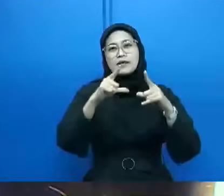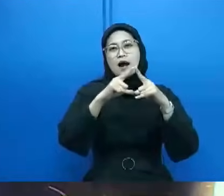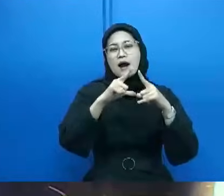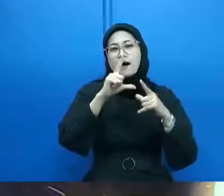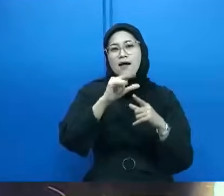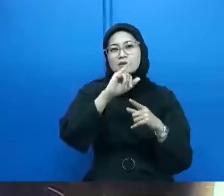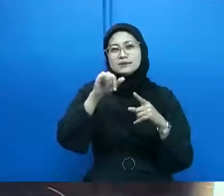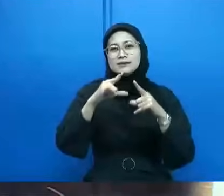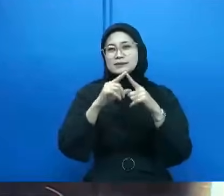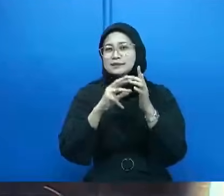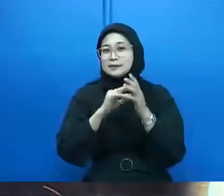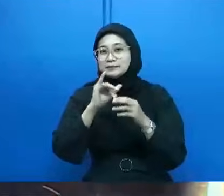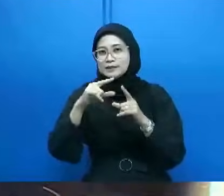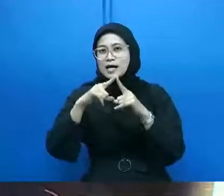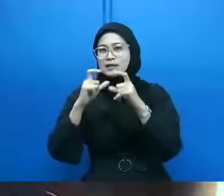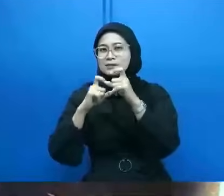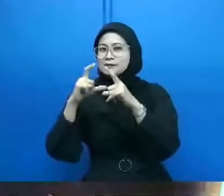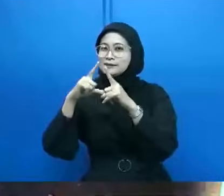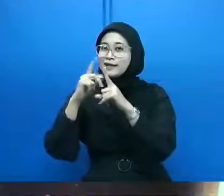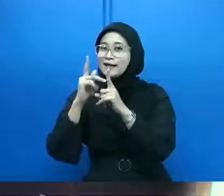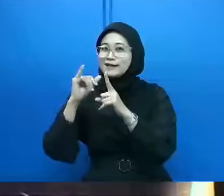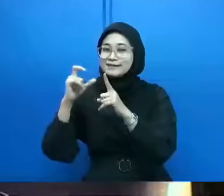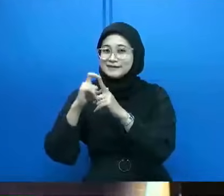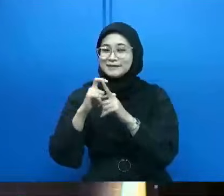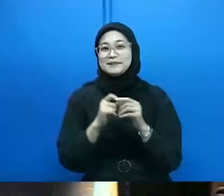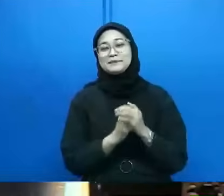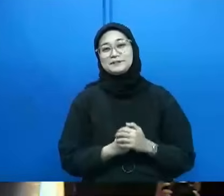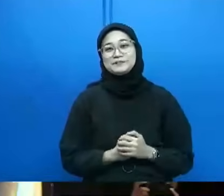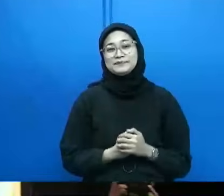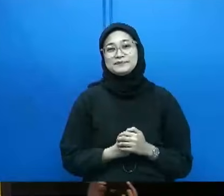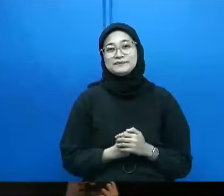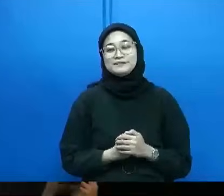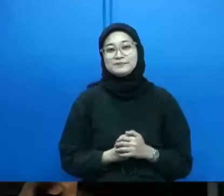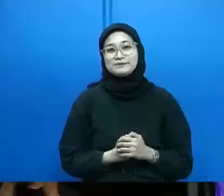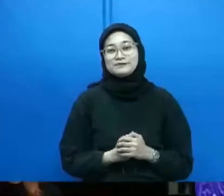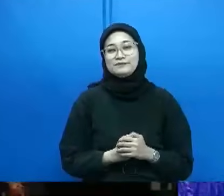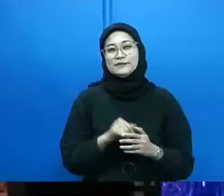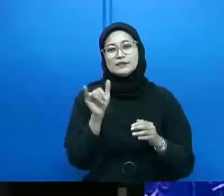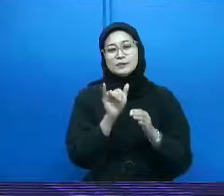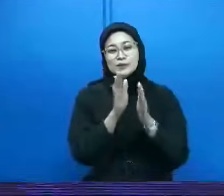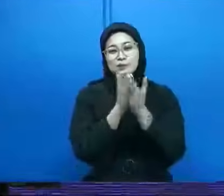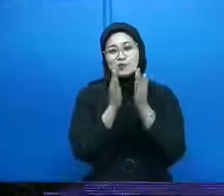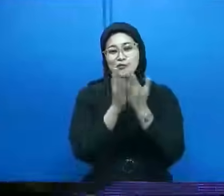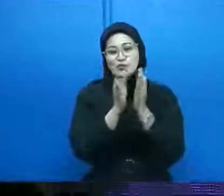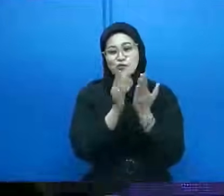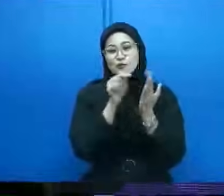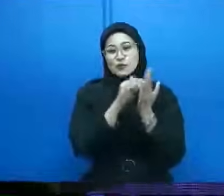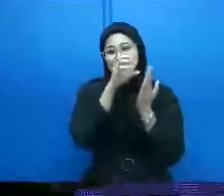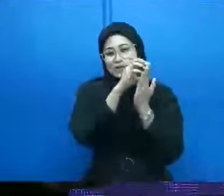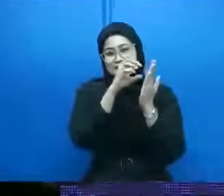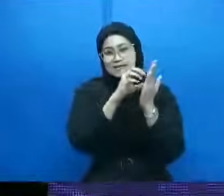As-Sahih Al-Musnad Al-Mukhtasar Min Umuri Rasulullah Sallallahu Alaihi Wasallam Wa Sunanihi Wa